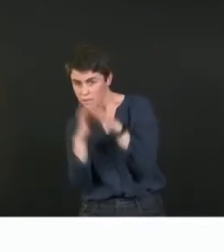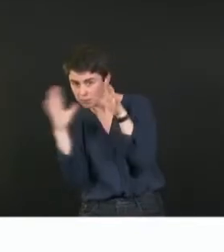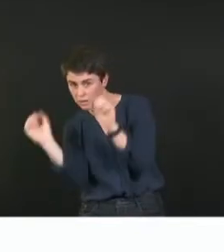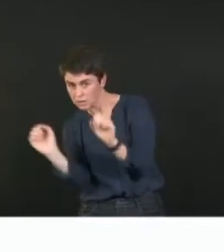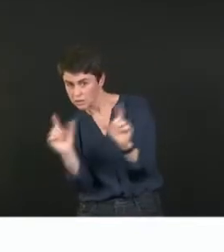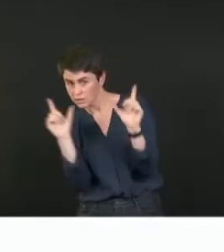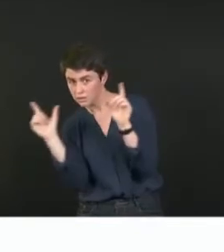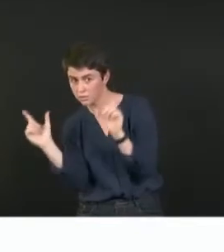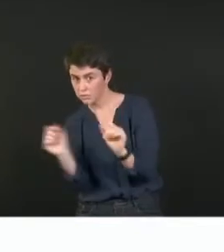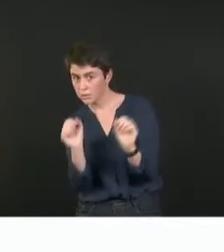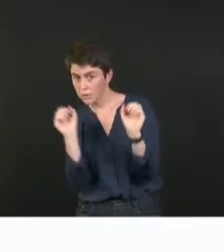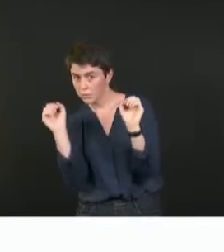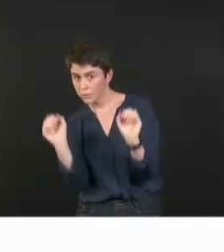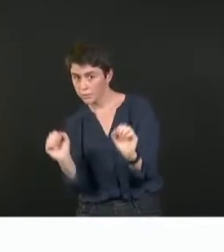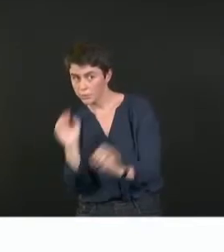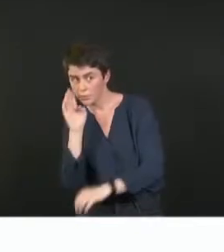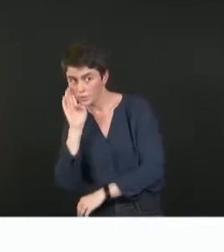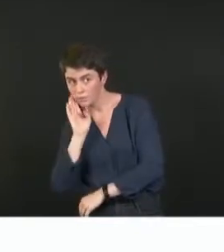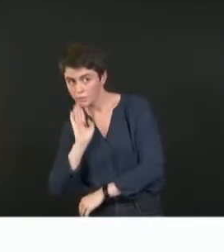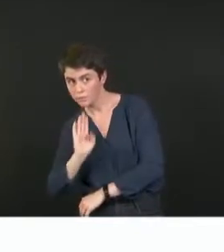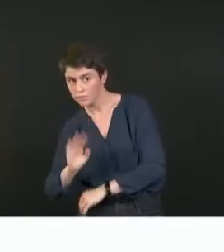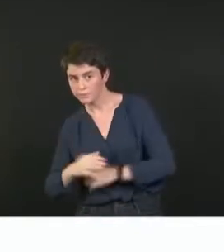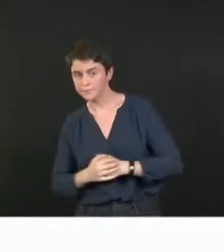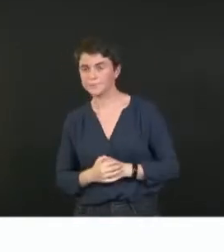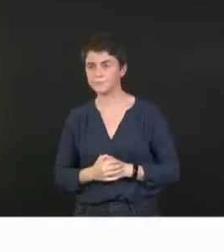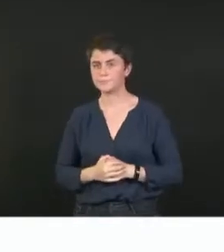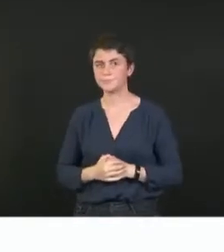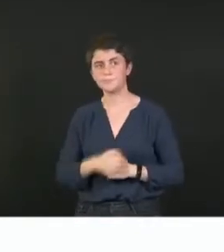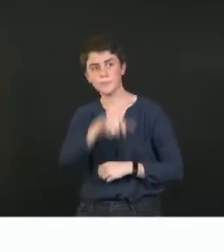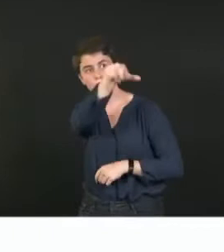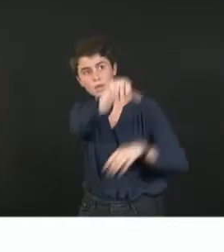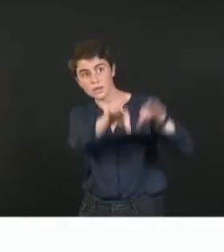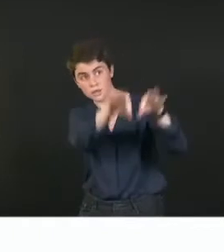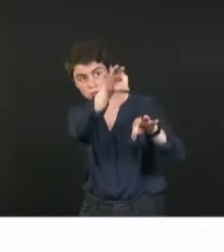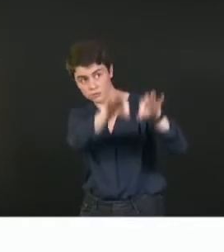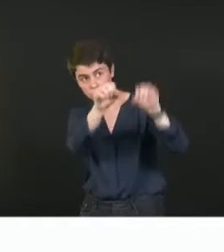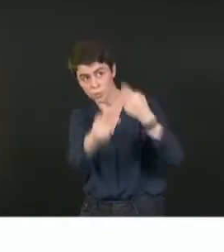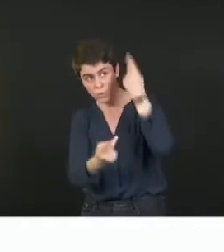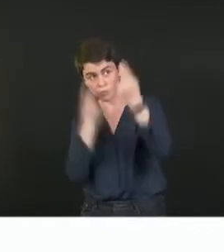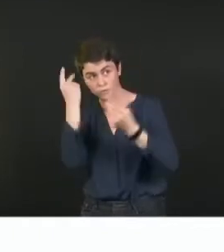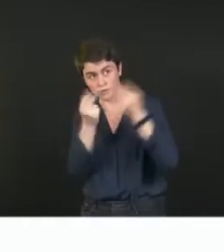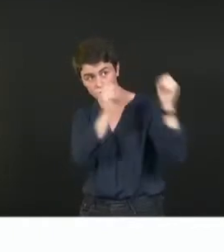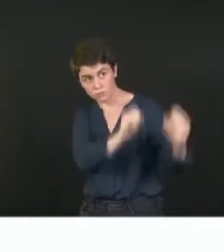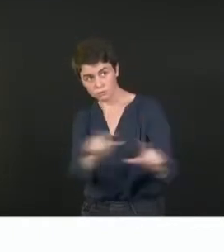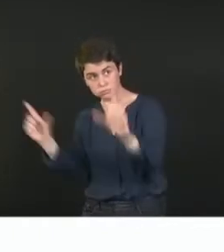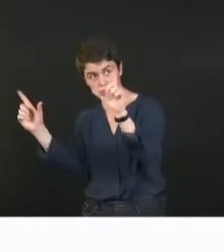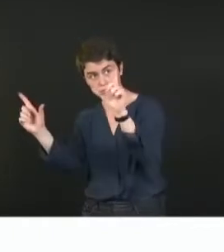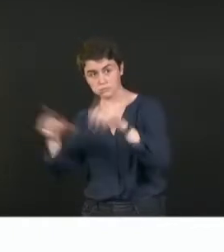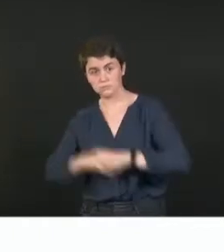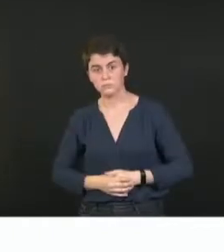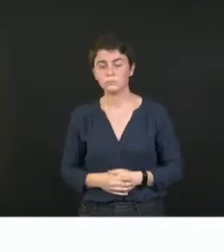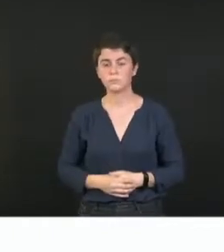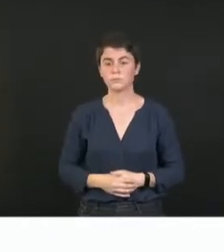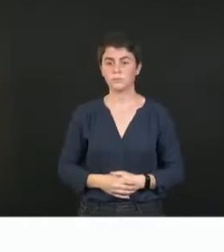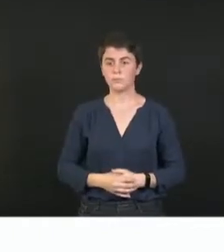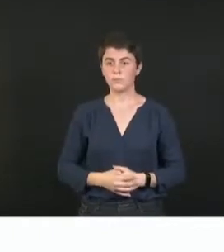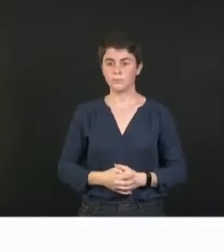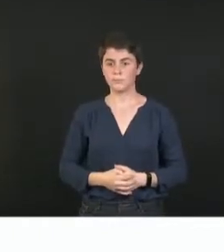plaît. Alors, je veux bien que la régie nous lance les visuels, s'il vous plaît.